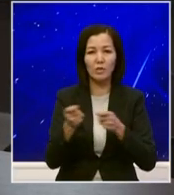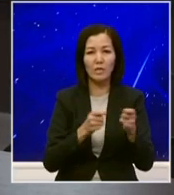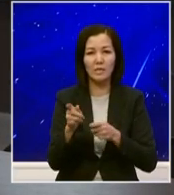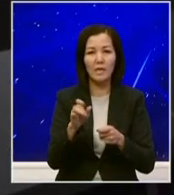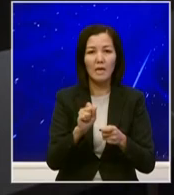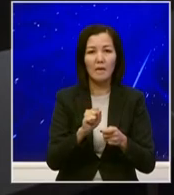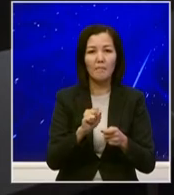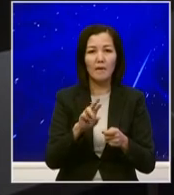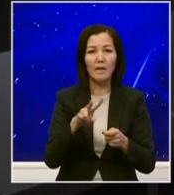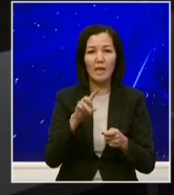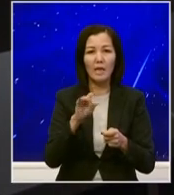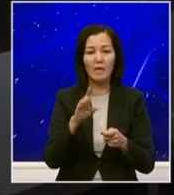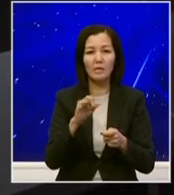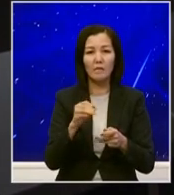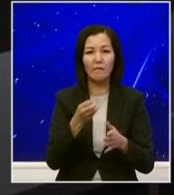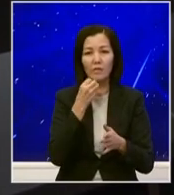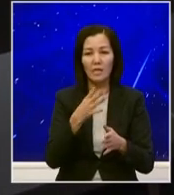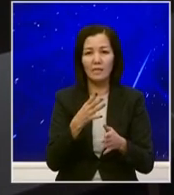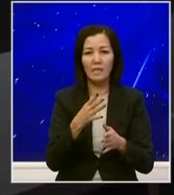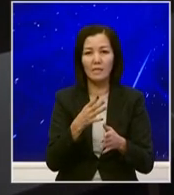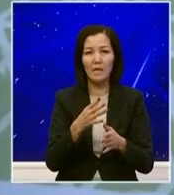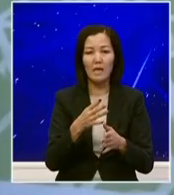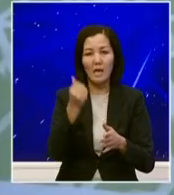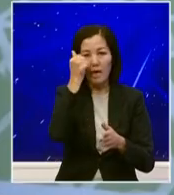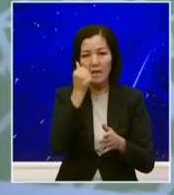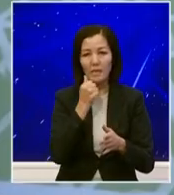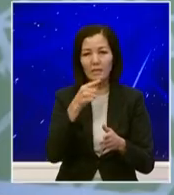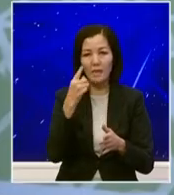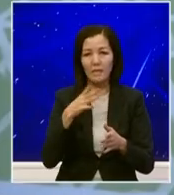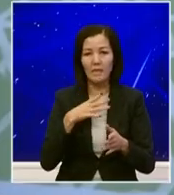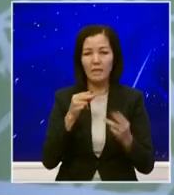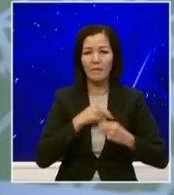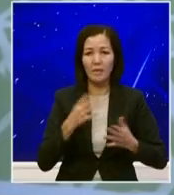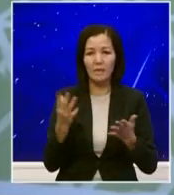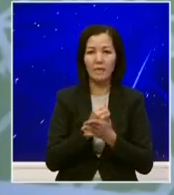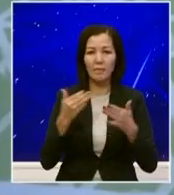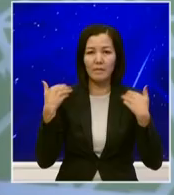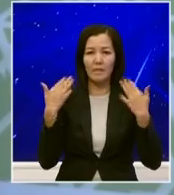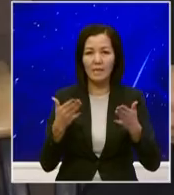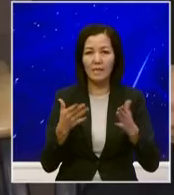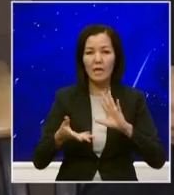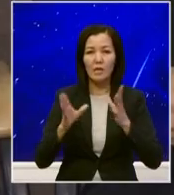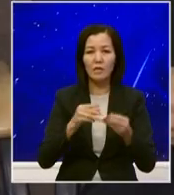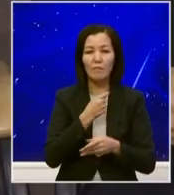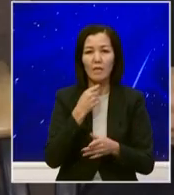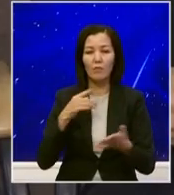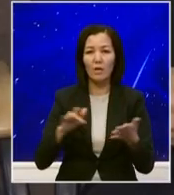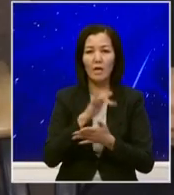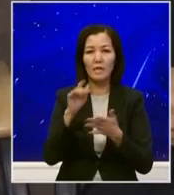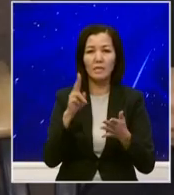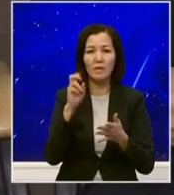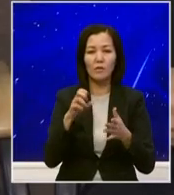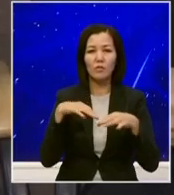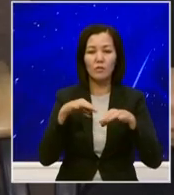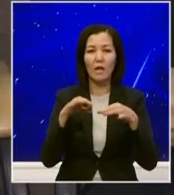бірлестігінің жетекшісі Елдос Баялышбаев жақсылықты жасаушыларға алғыс білдірді. Еңбектеріне табыс тіледі. Айта кетейік, жалпы Талдықорған